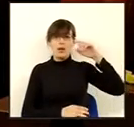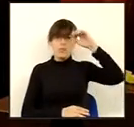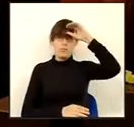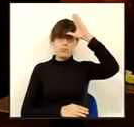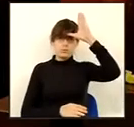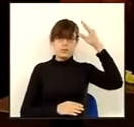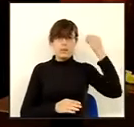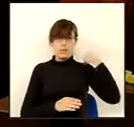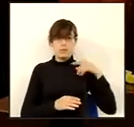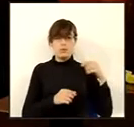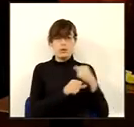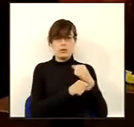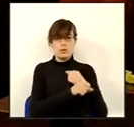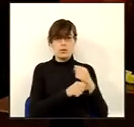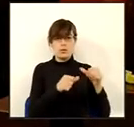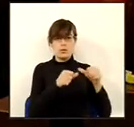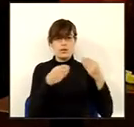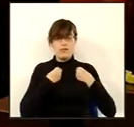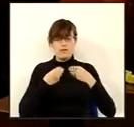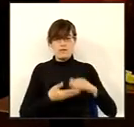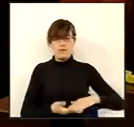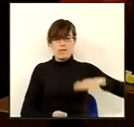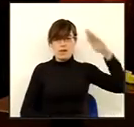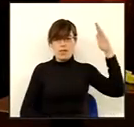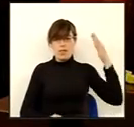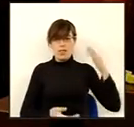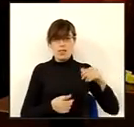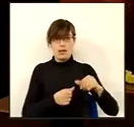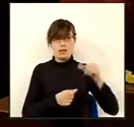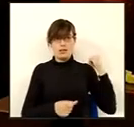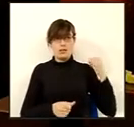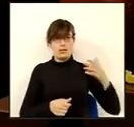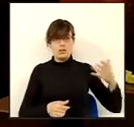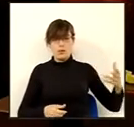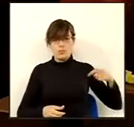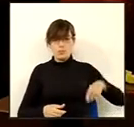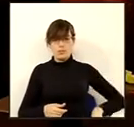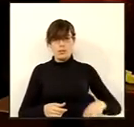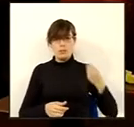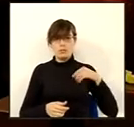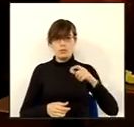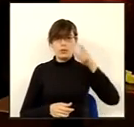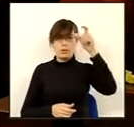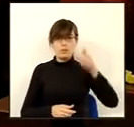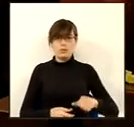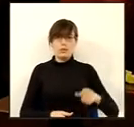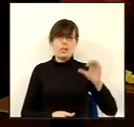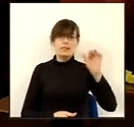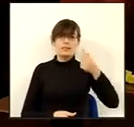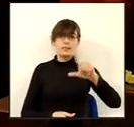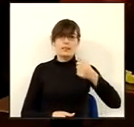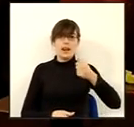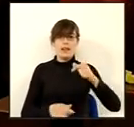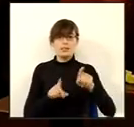demostrada sobradament en el llarg de la seva vida professional. Estem convençuts que el senyor Sala no tan sols farà una bona tasca, sinó que a més